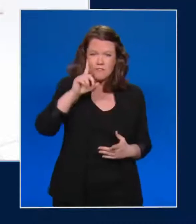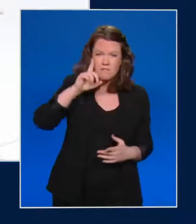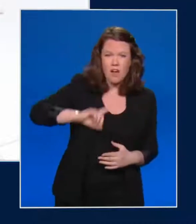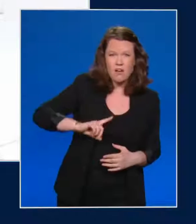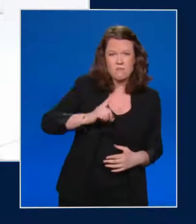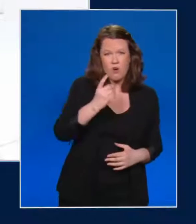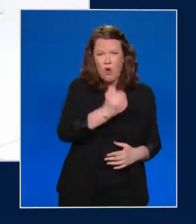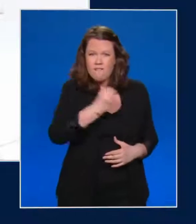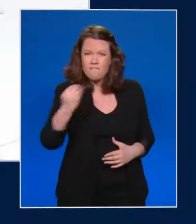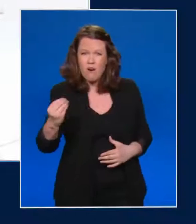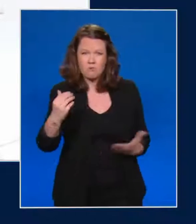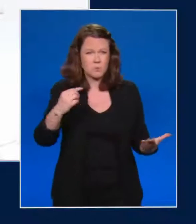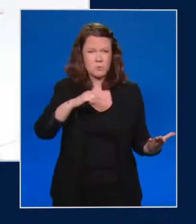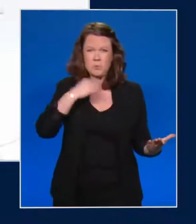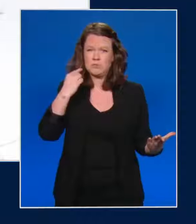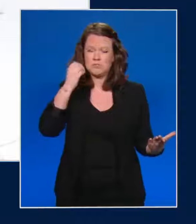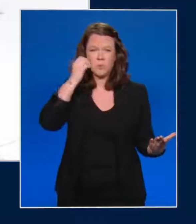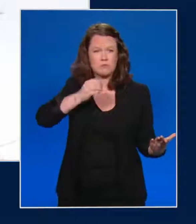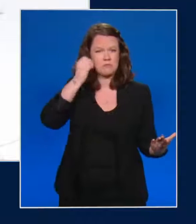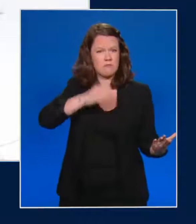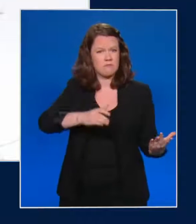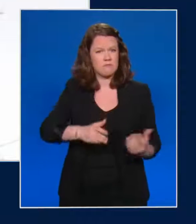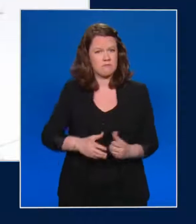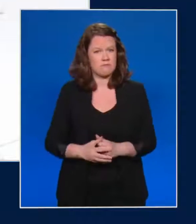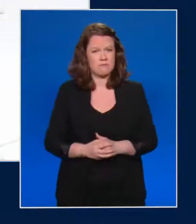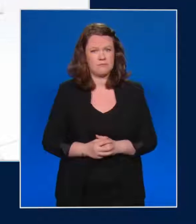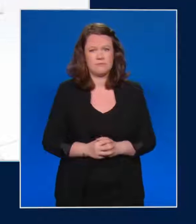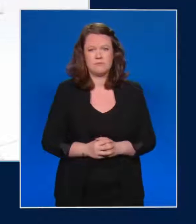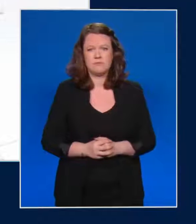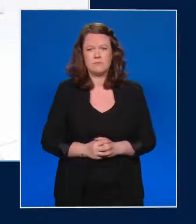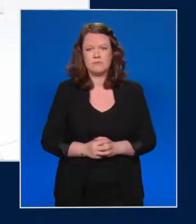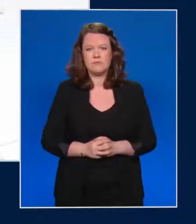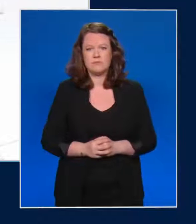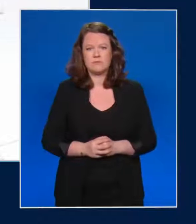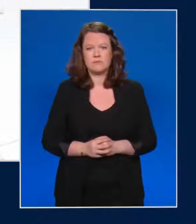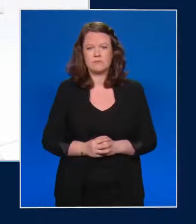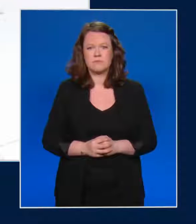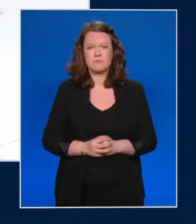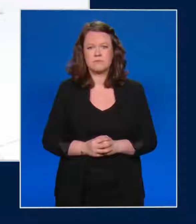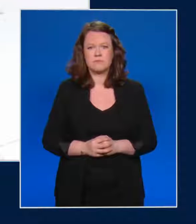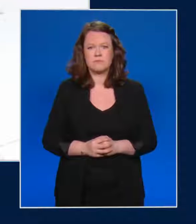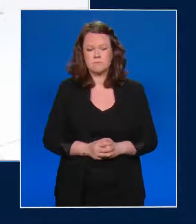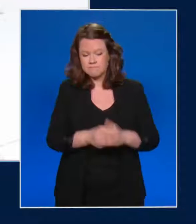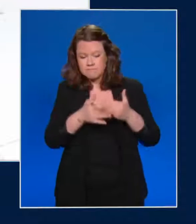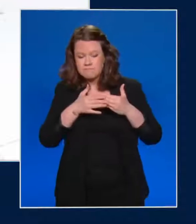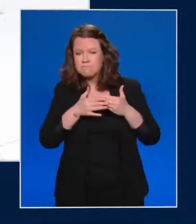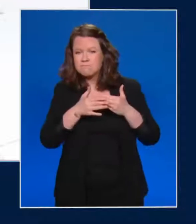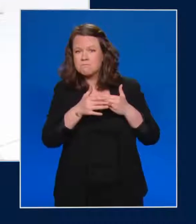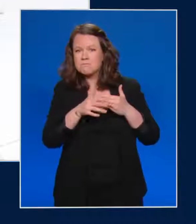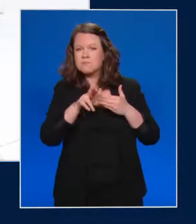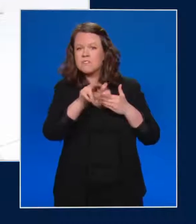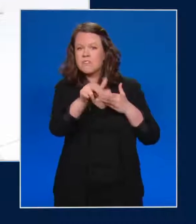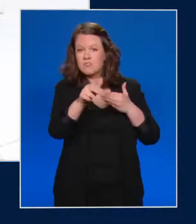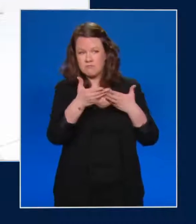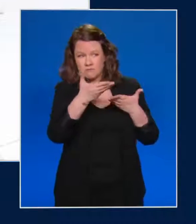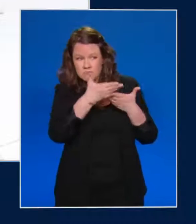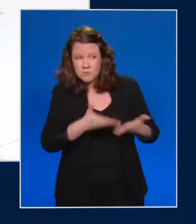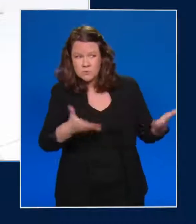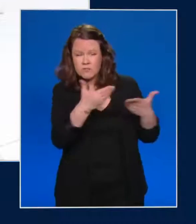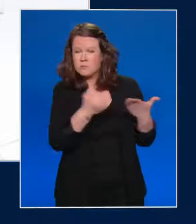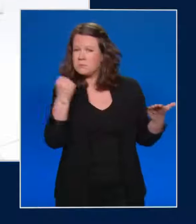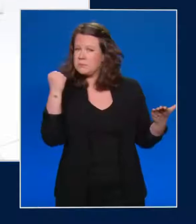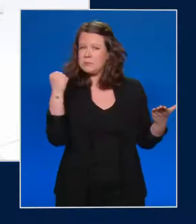ont été tuées encore ce jour les jours qui viennent seront vraisemblablement de